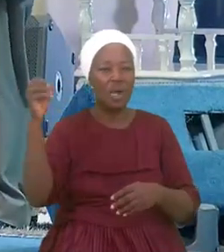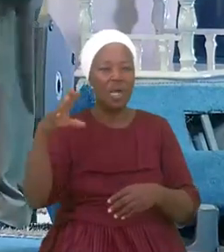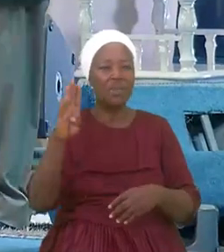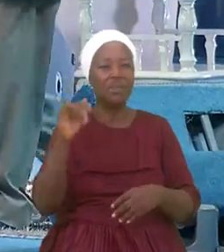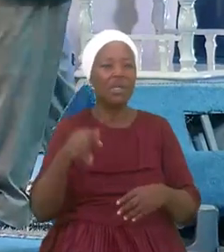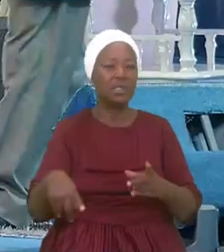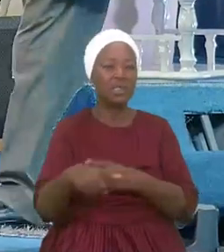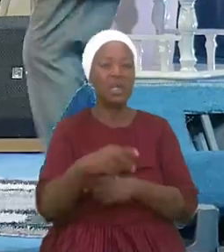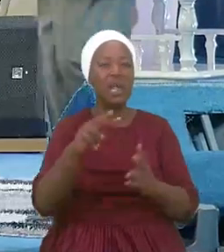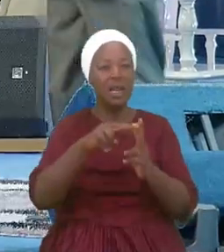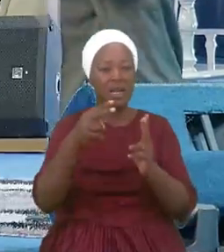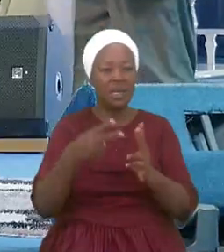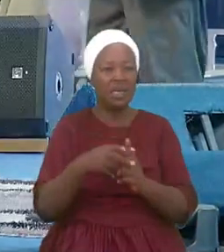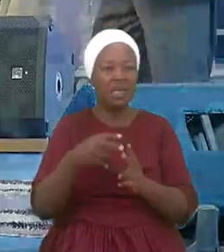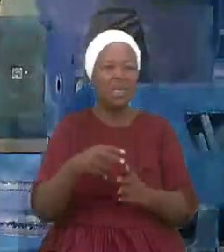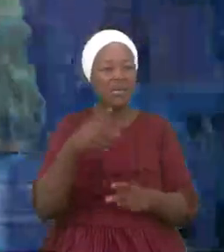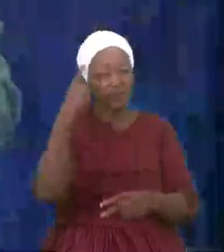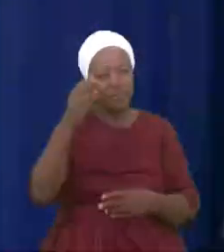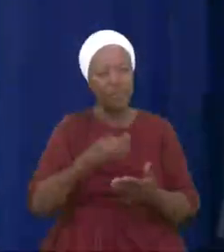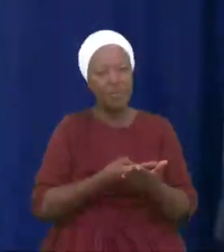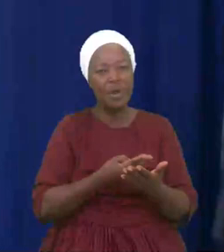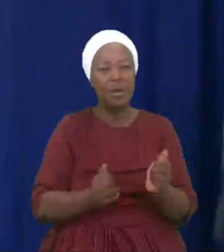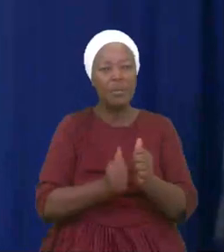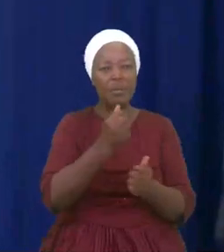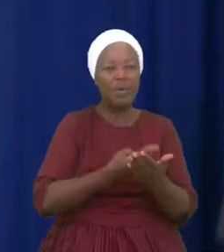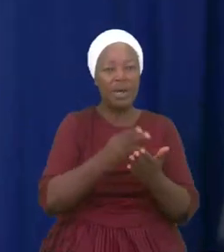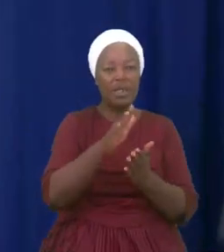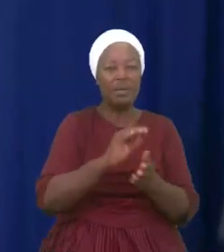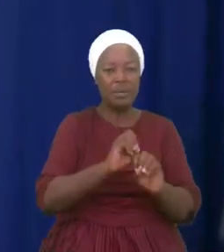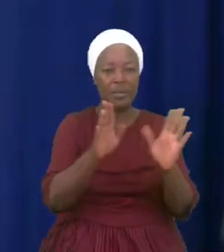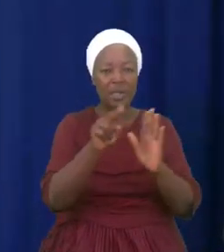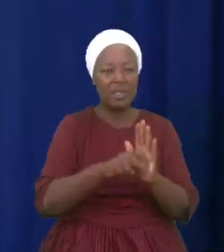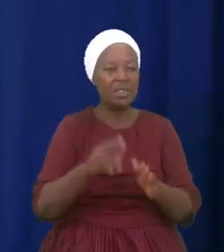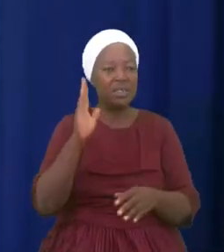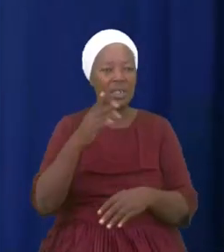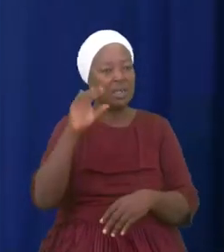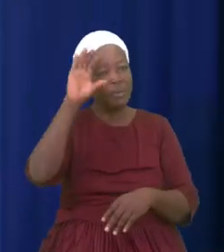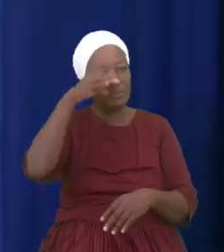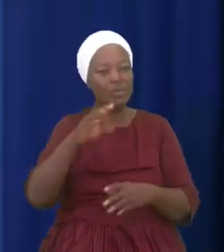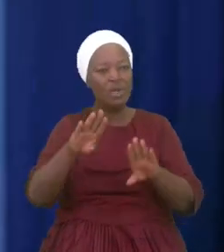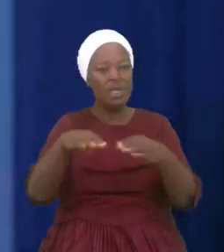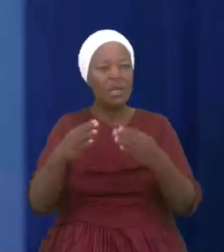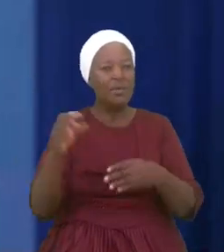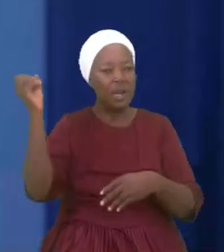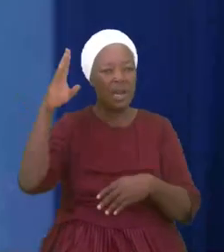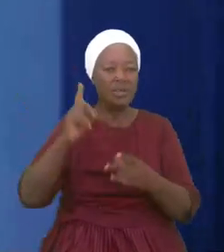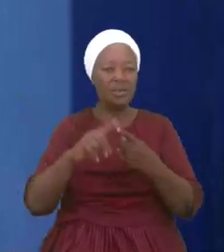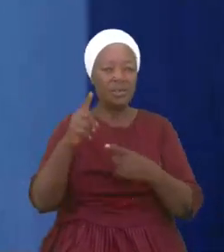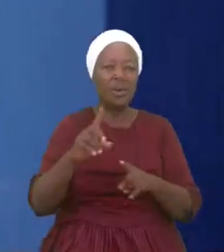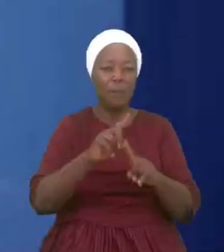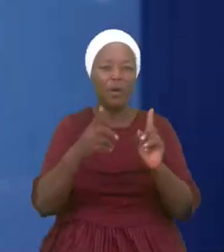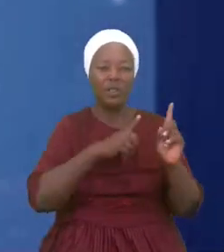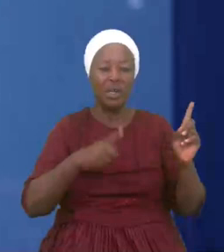ce ne sera plus le soleil qui te servira de lumière pendant le jour ni la lune